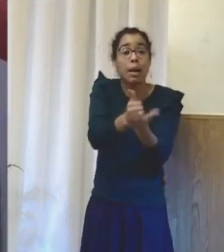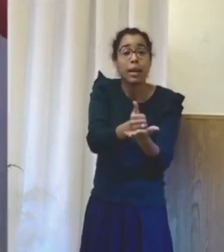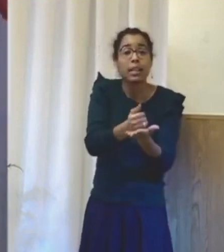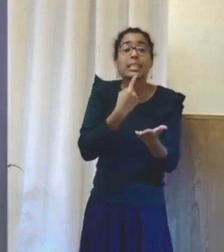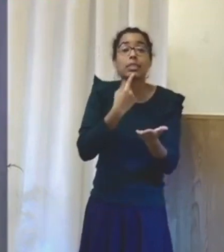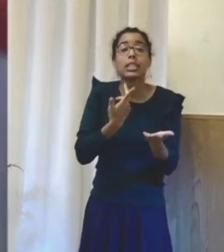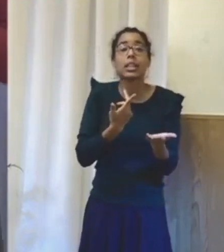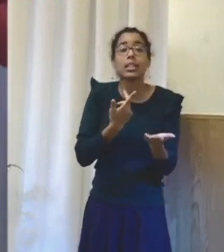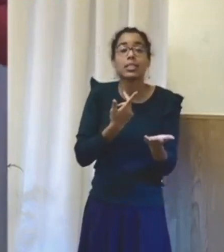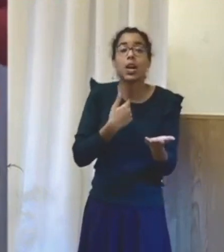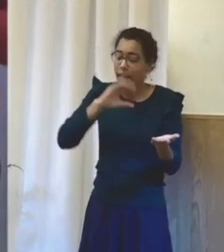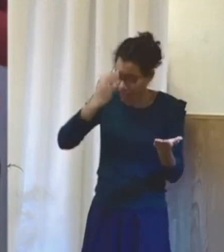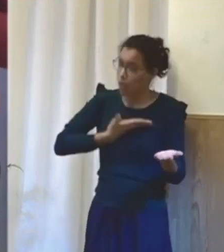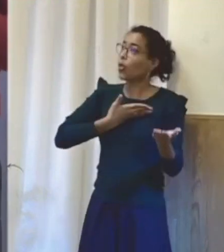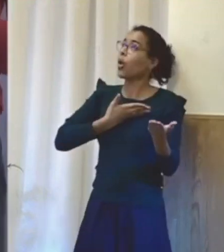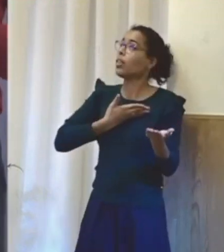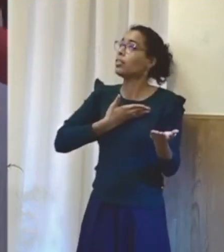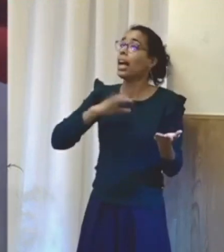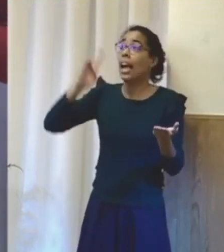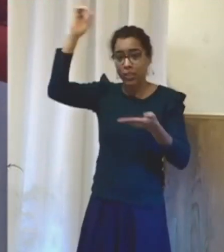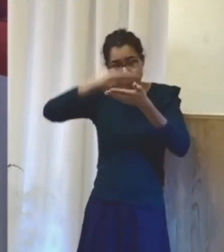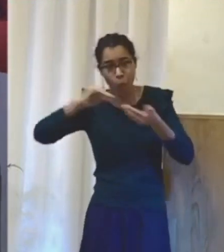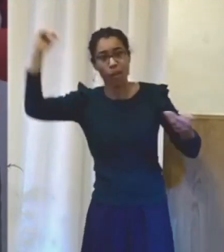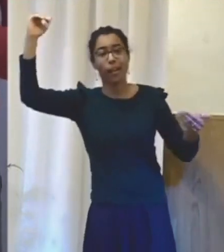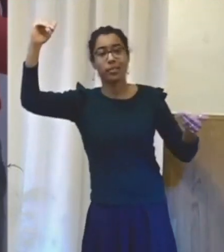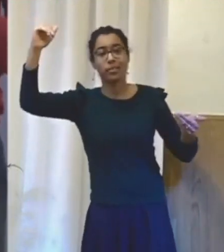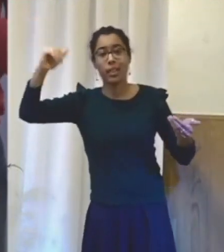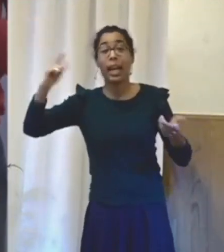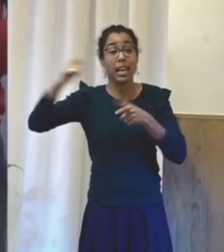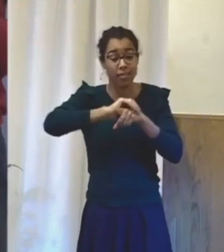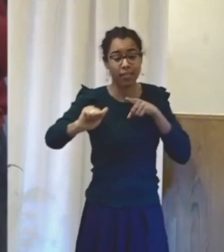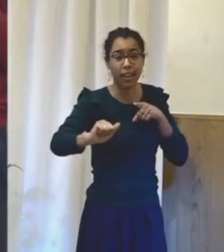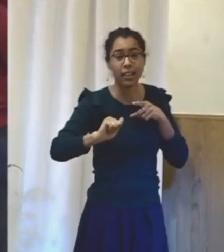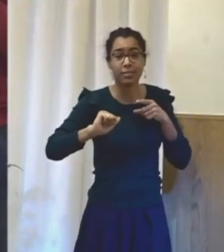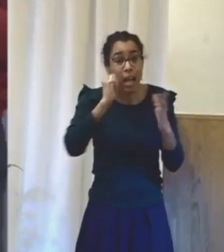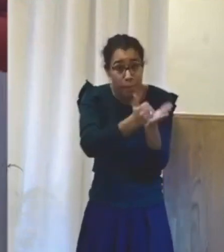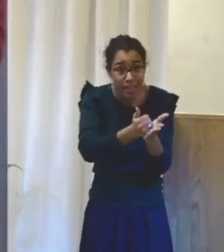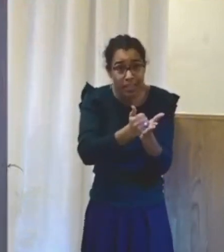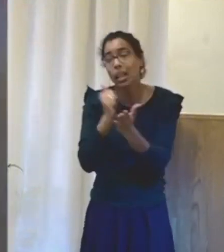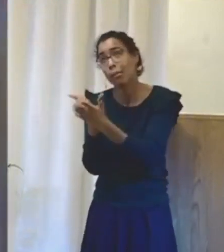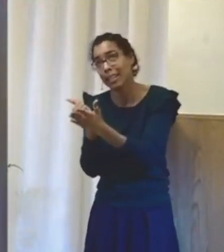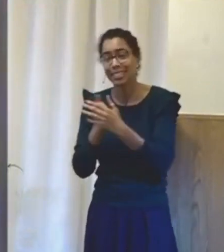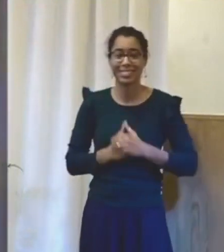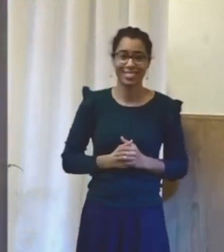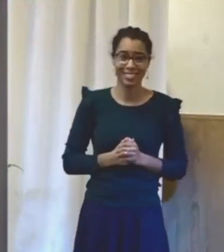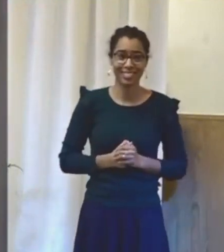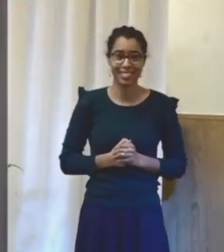ah, je reçois. Et Dieu prend le relais et il va exercer. Amen.